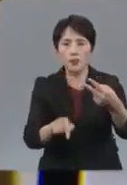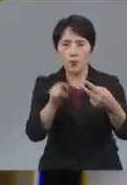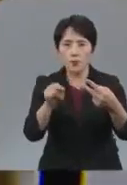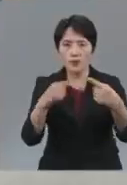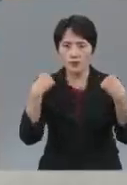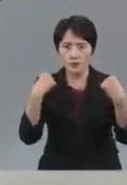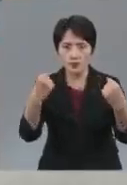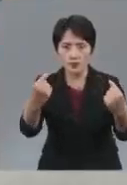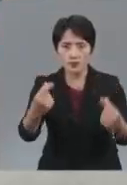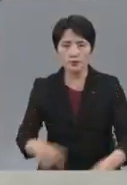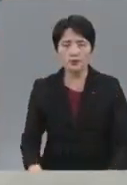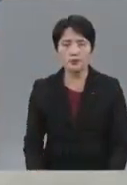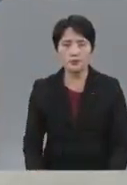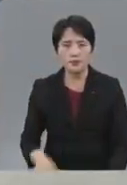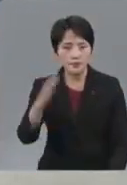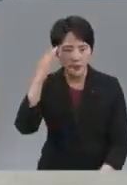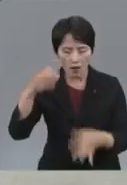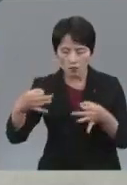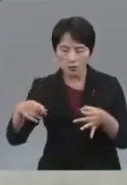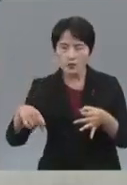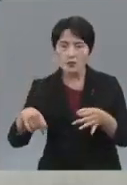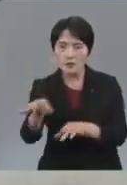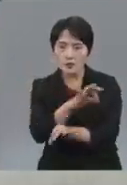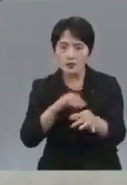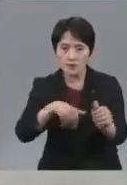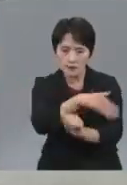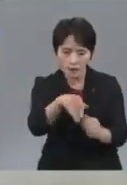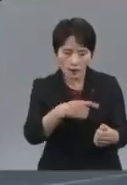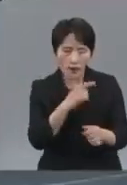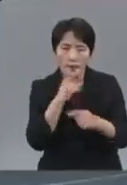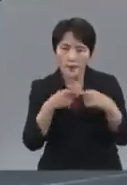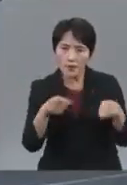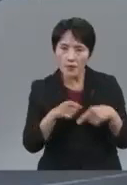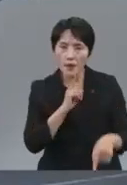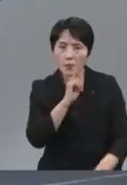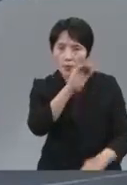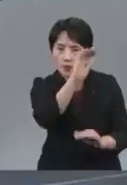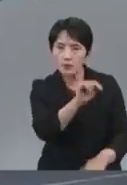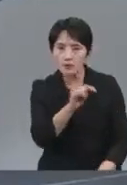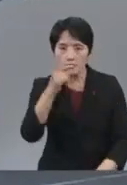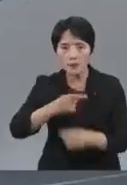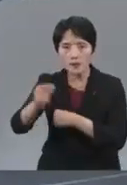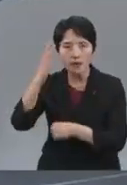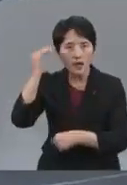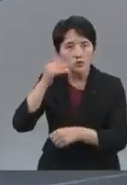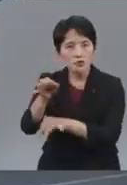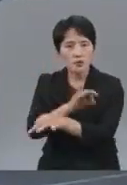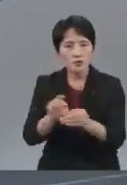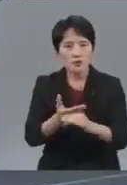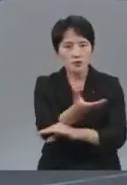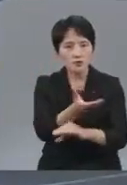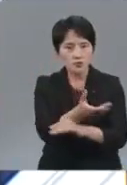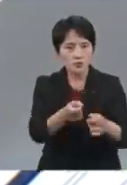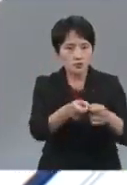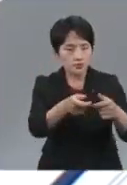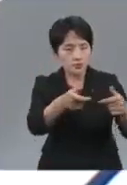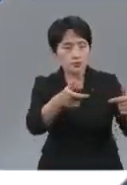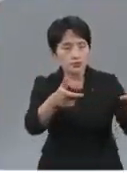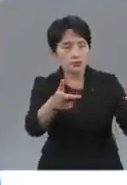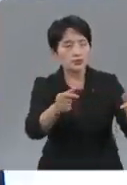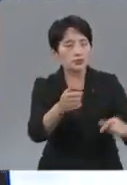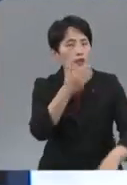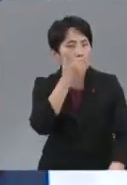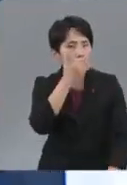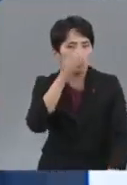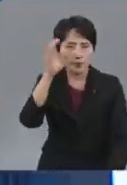на 36% в годовом исчислении что намного превышает целевой показатель банка Кореи в